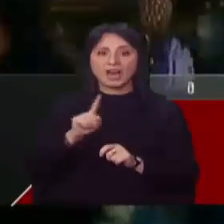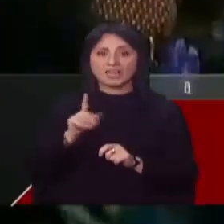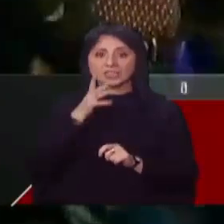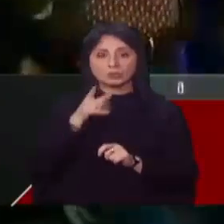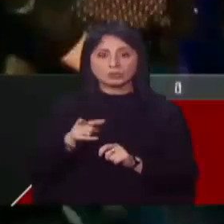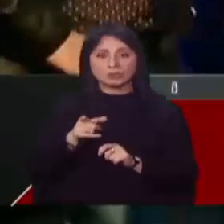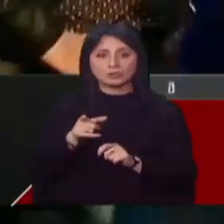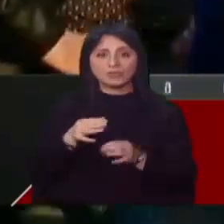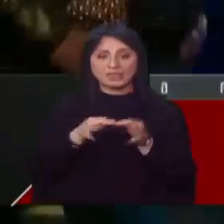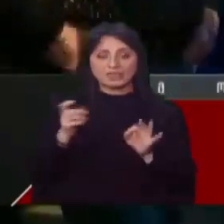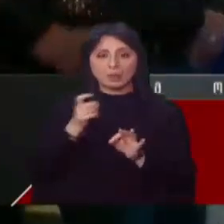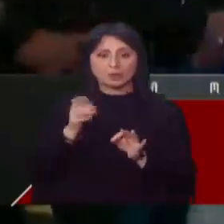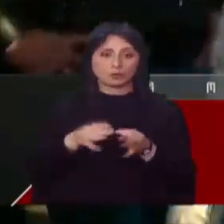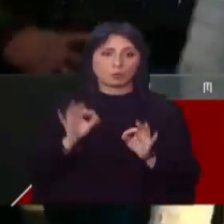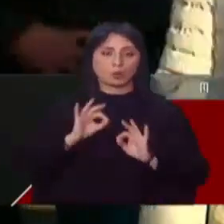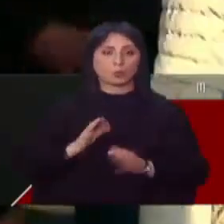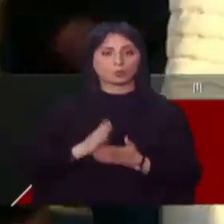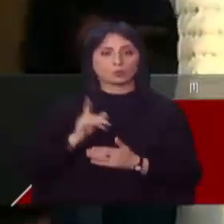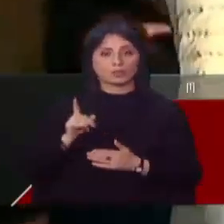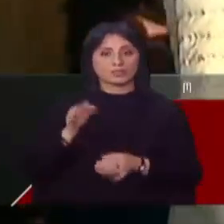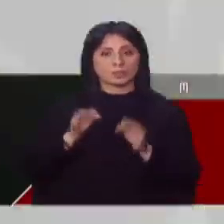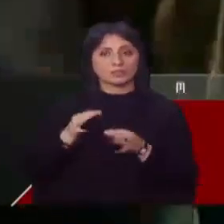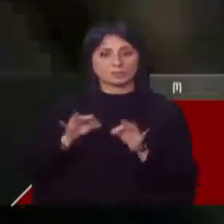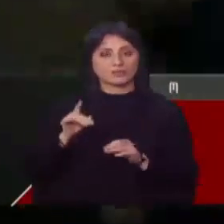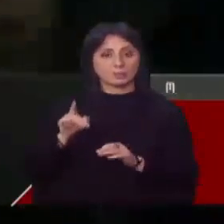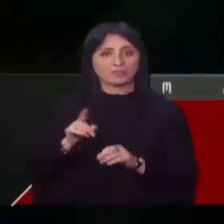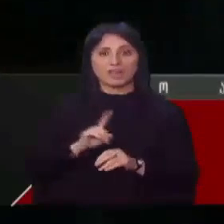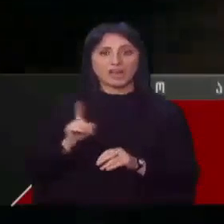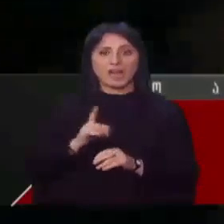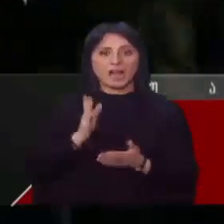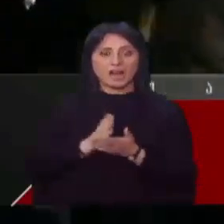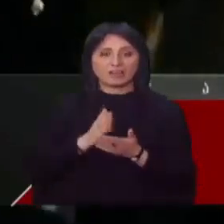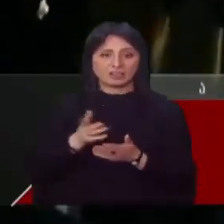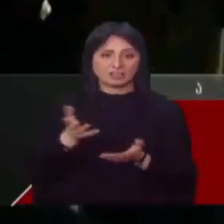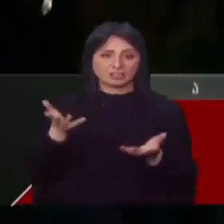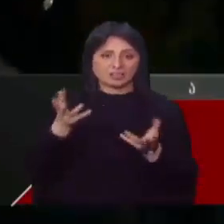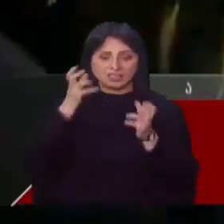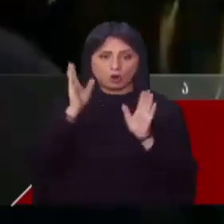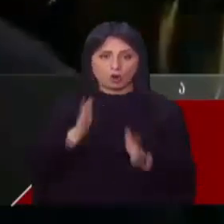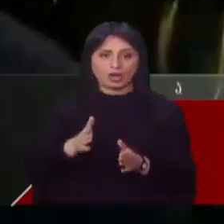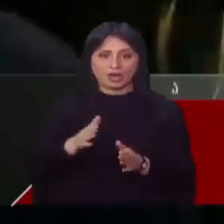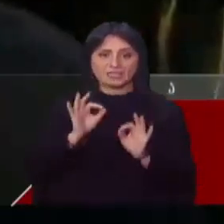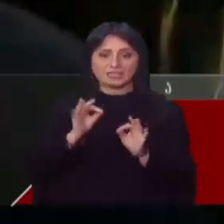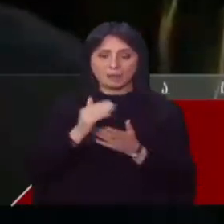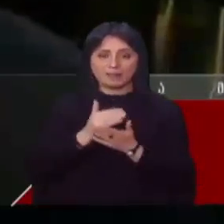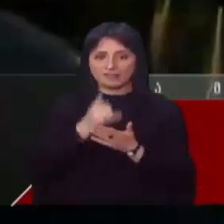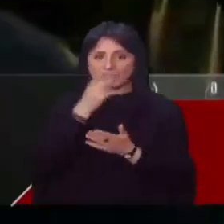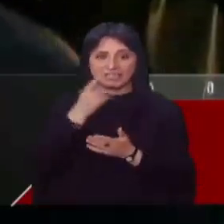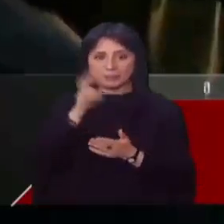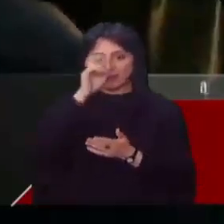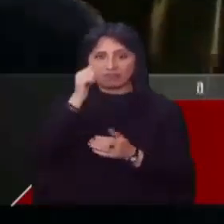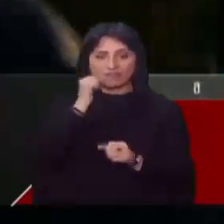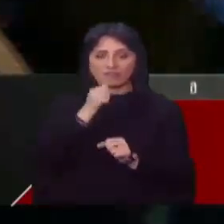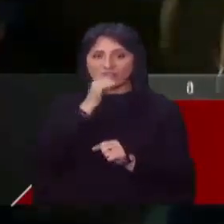ფონზე? დამოუკიდებელი პროკურატურის და სასამართლოს ფონზე. რა გახდა ეს ოხერი სამართლებრივი სისტემა, რომ ვერც ერთმა ხელისუფლებამ